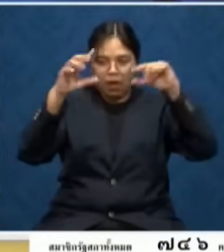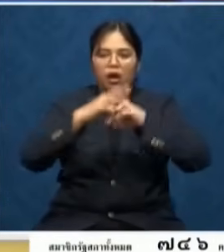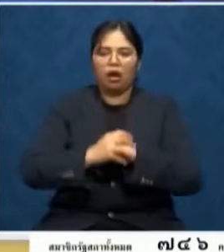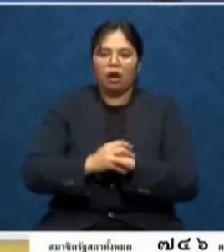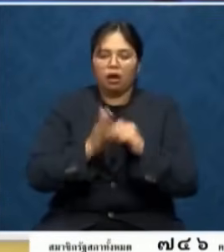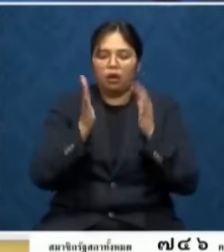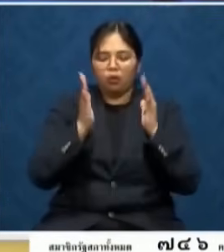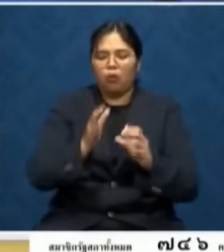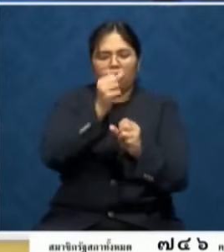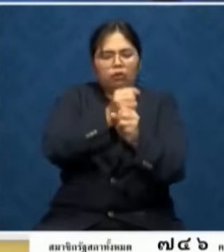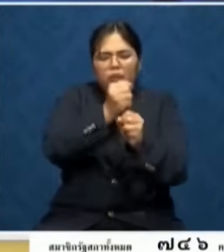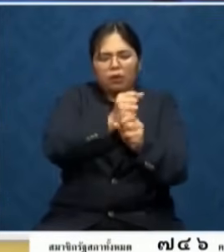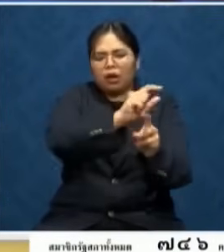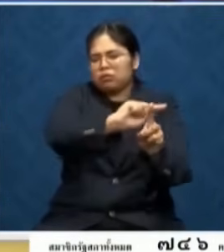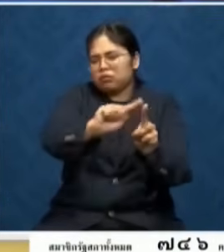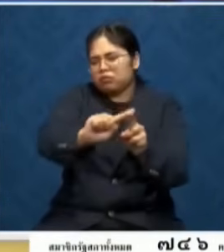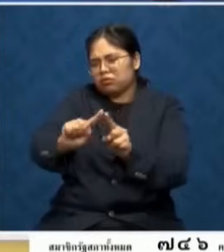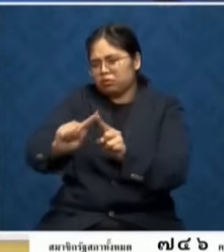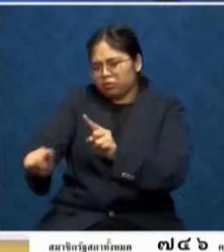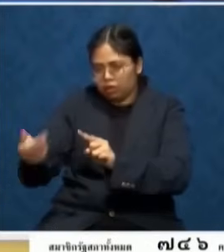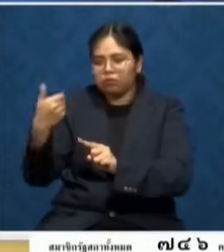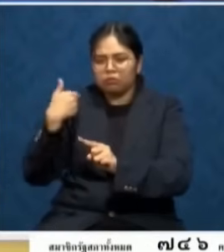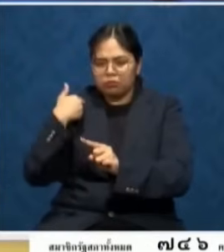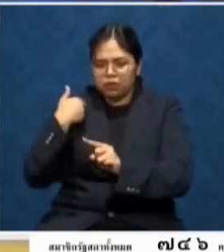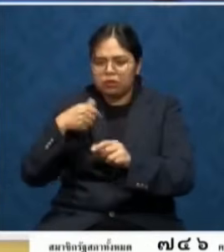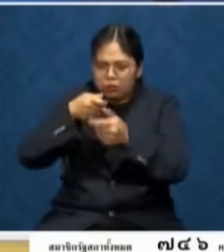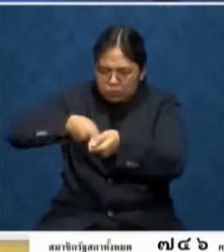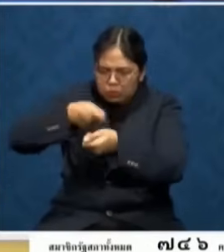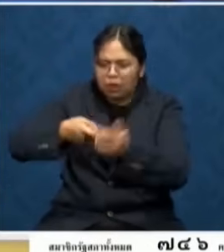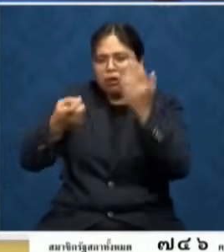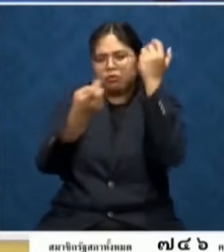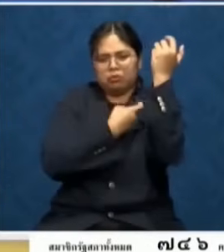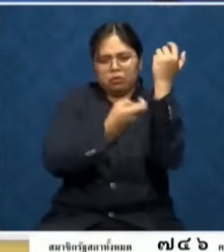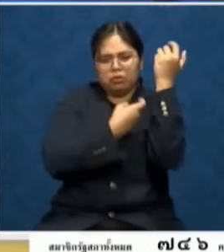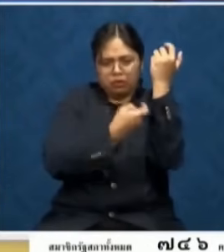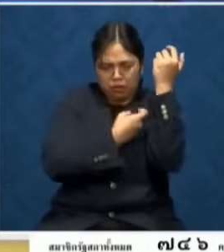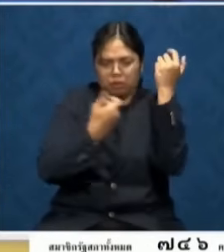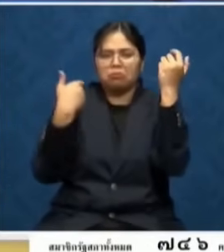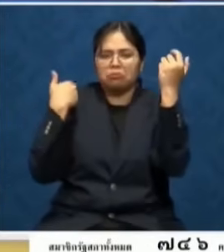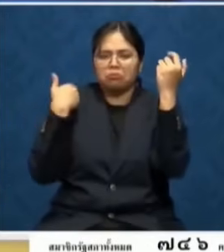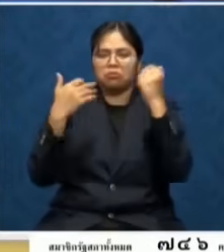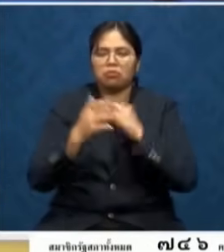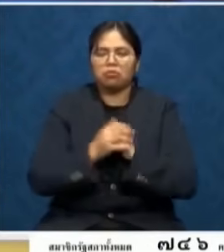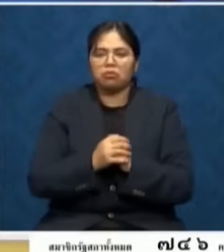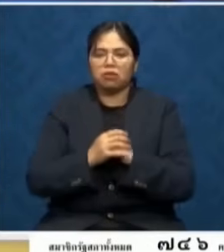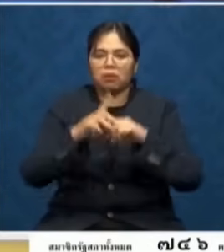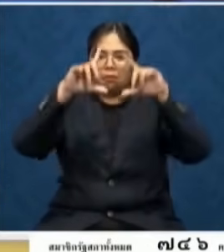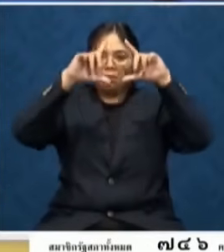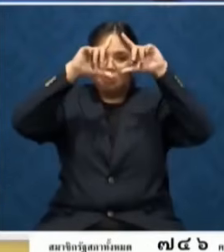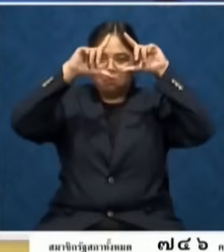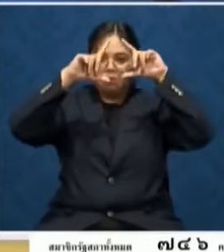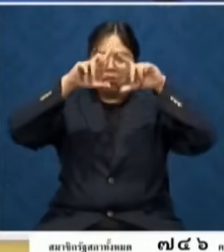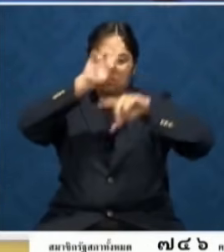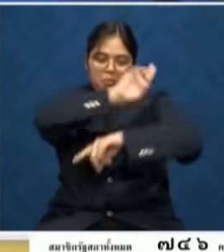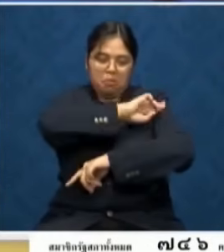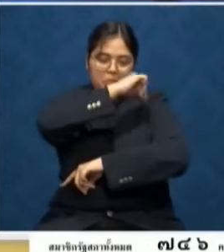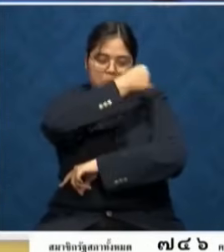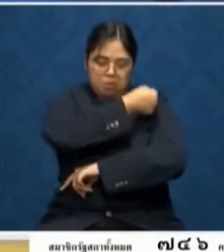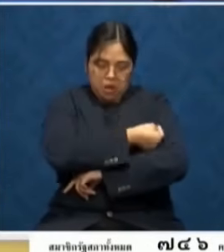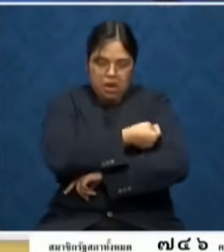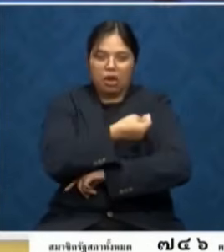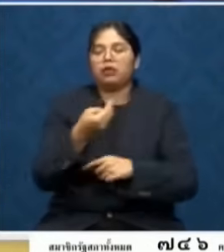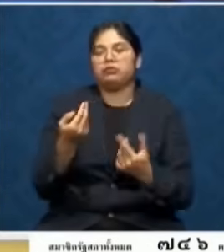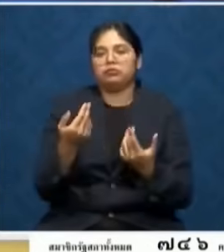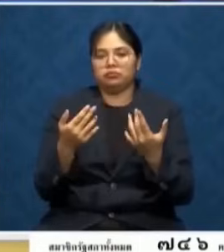มีเจ้าหน้าที่กองทุนสงเคราะห์การตำรวจอย่างอาชีพเดียวที่ไม่เสียคือแพทย์และนัก